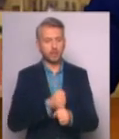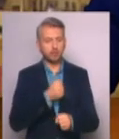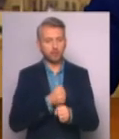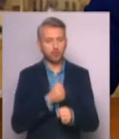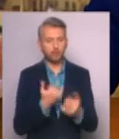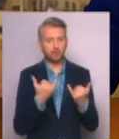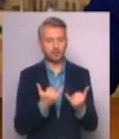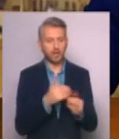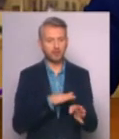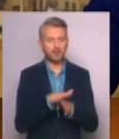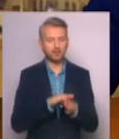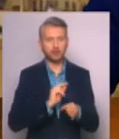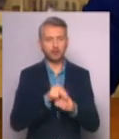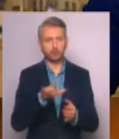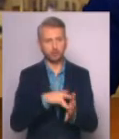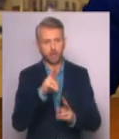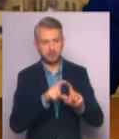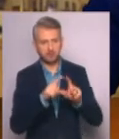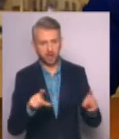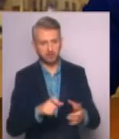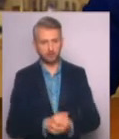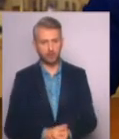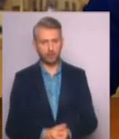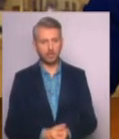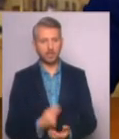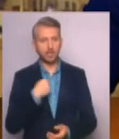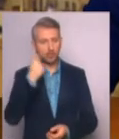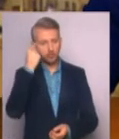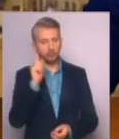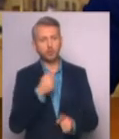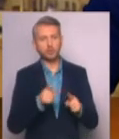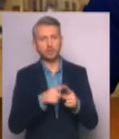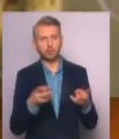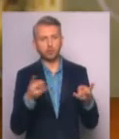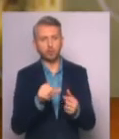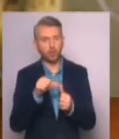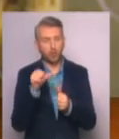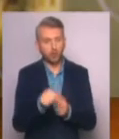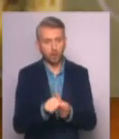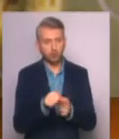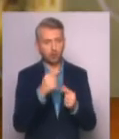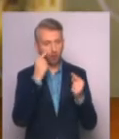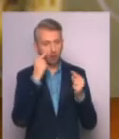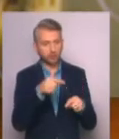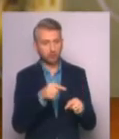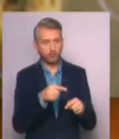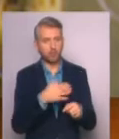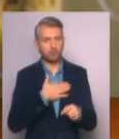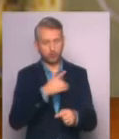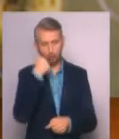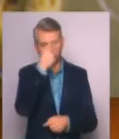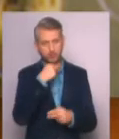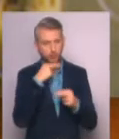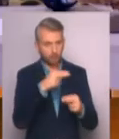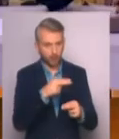зараз реалізація через комунальне підприємство. Я думаю, що це потребує окремого акцентування моєї особистої уваги